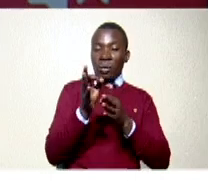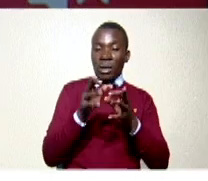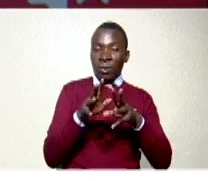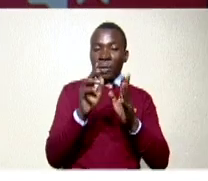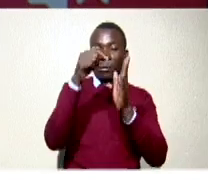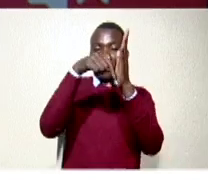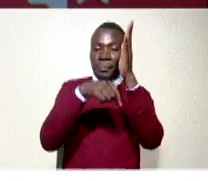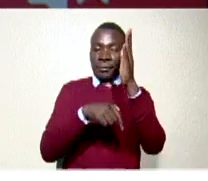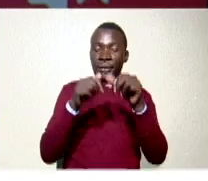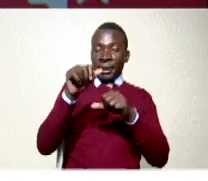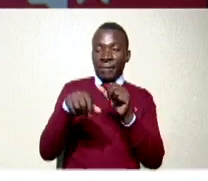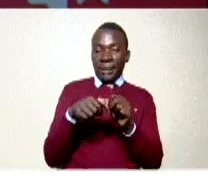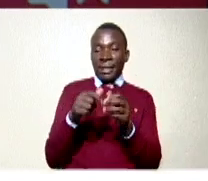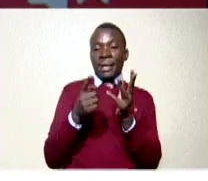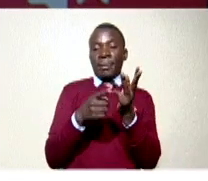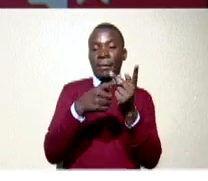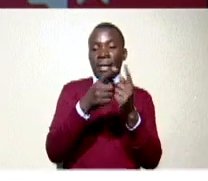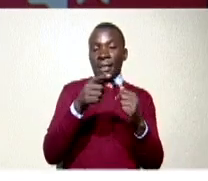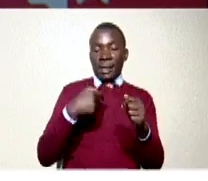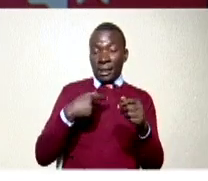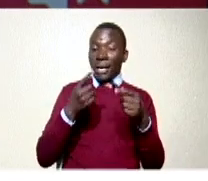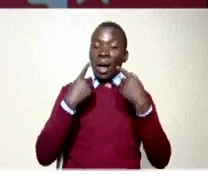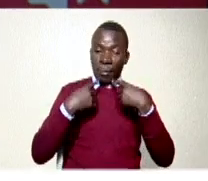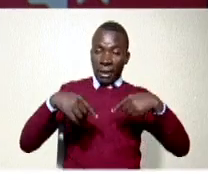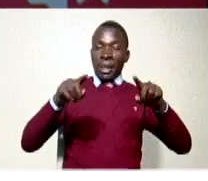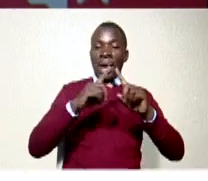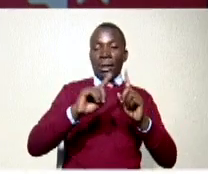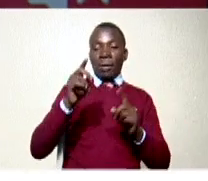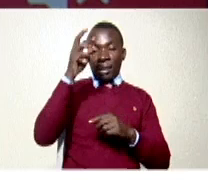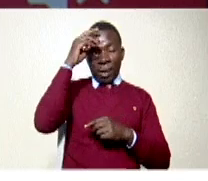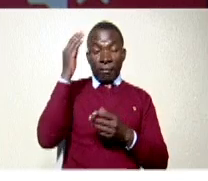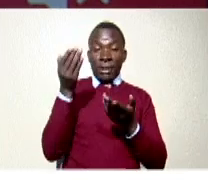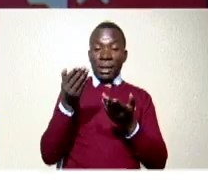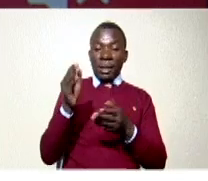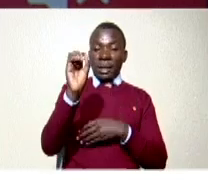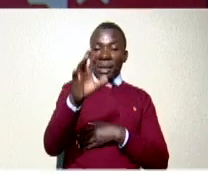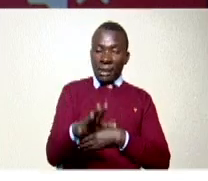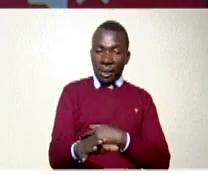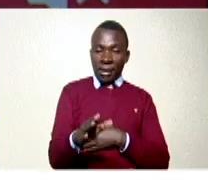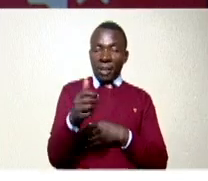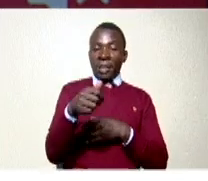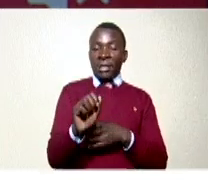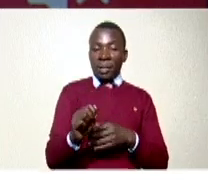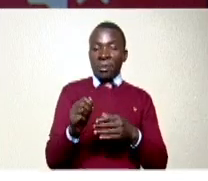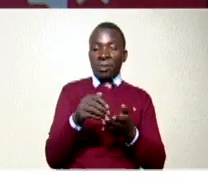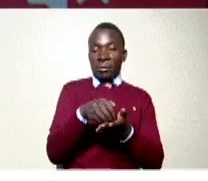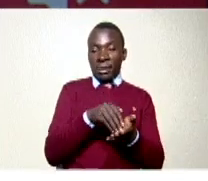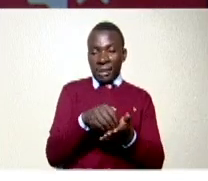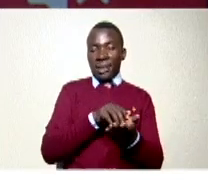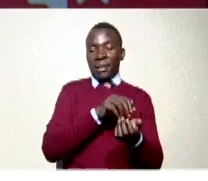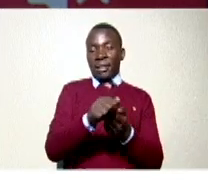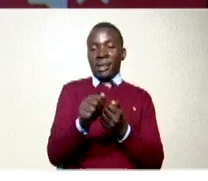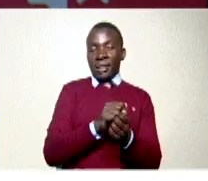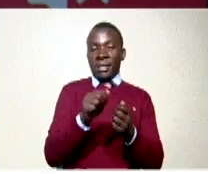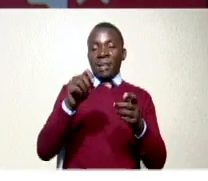burambuye ibijyanye n'iyi mibare nari nkumujeho, ariko n'impamvu iba yateye iryo hungabana cyangwa se izo mpinduka